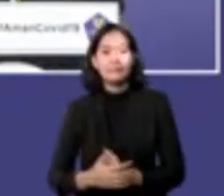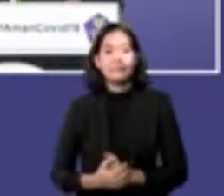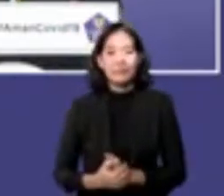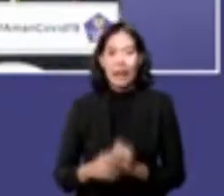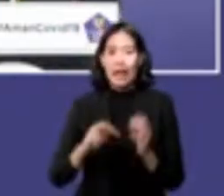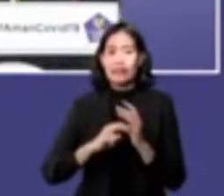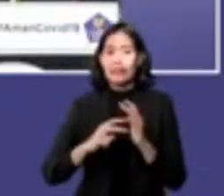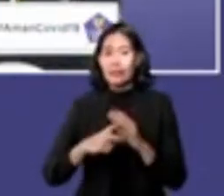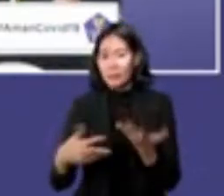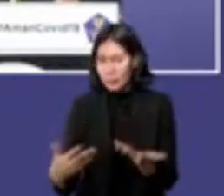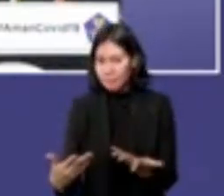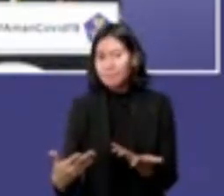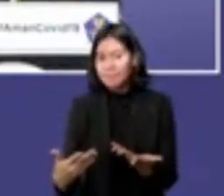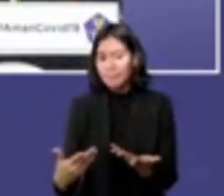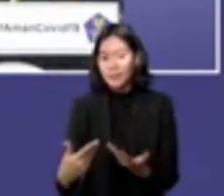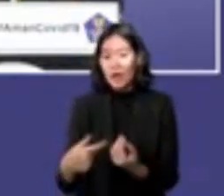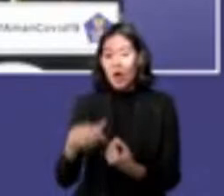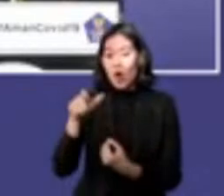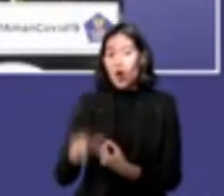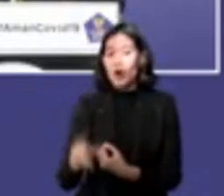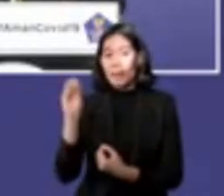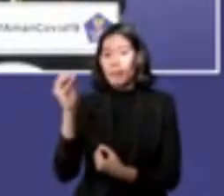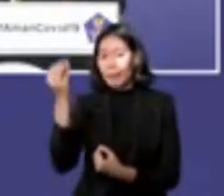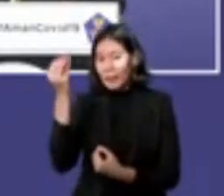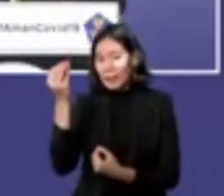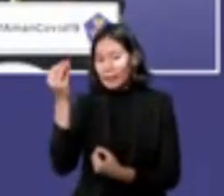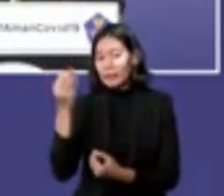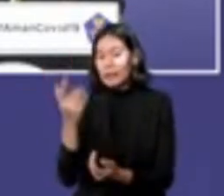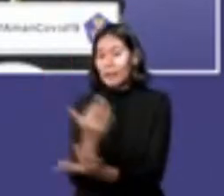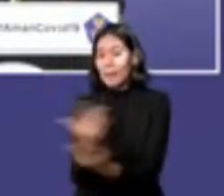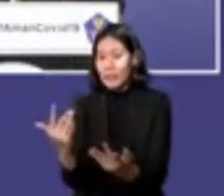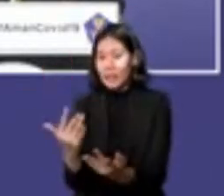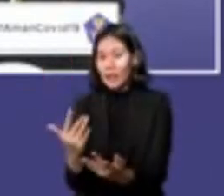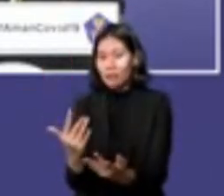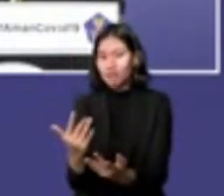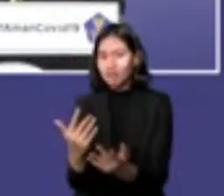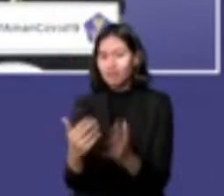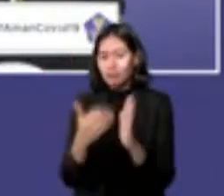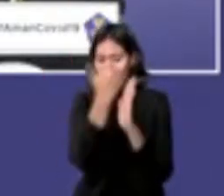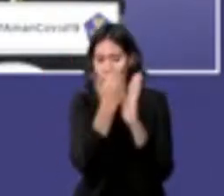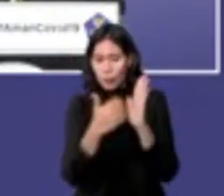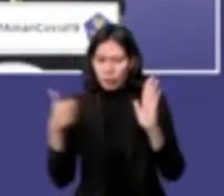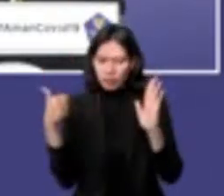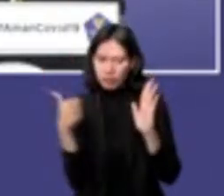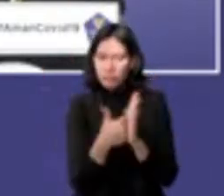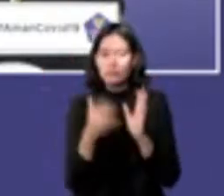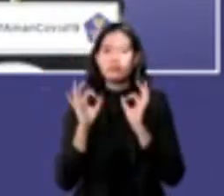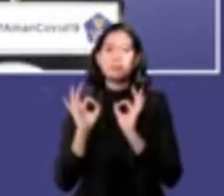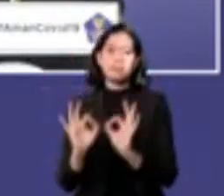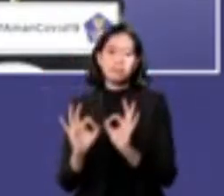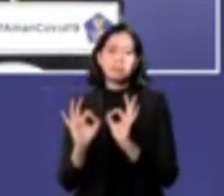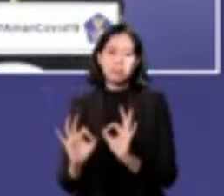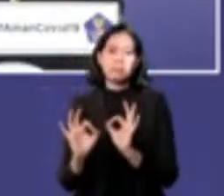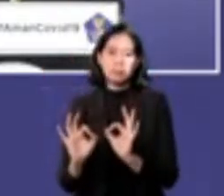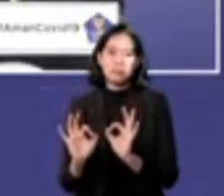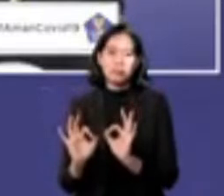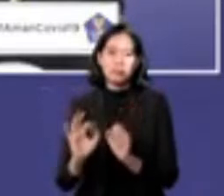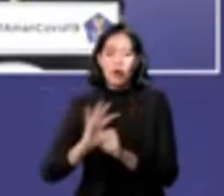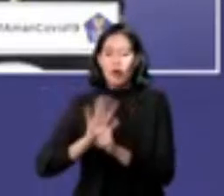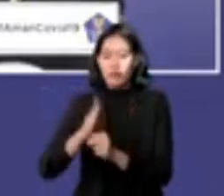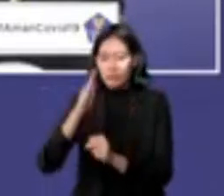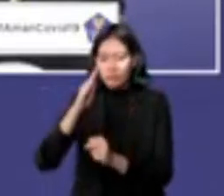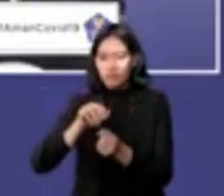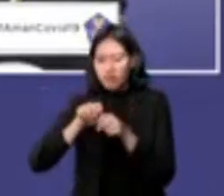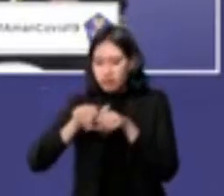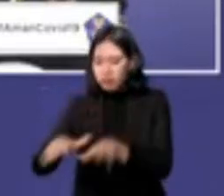kasus baru. Berarti, pemimpin dan masyarakat berhasil disiplin menerapkan protokol kesehatan dan memutus